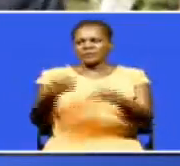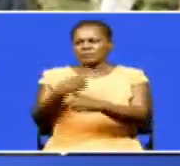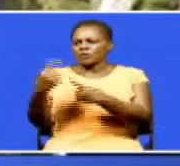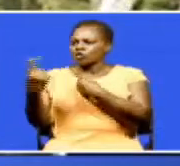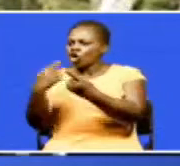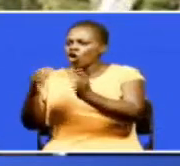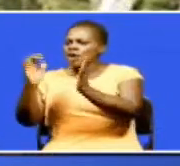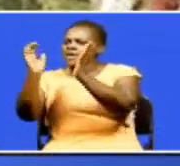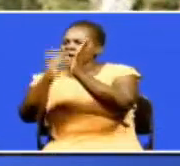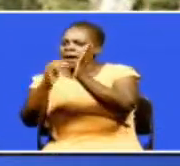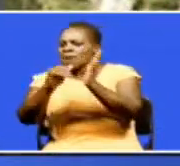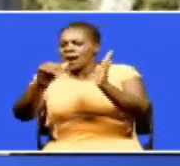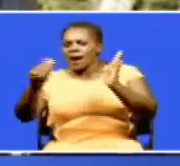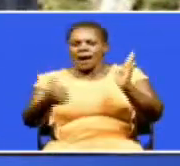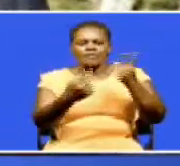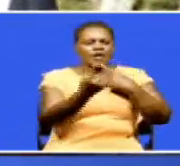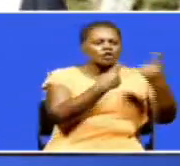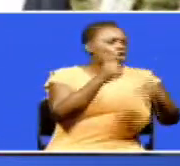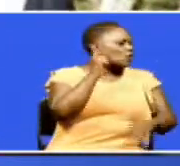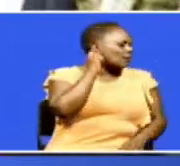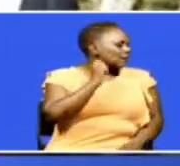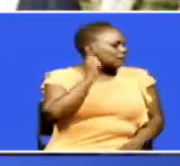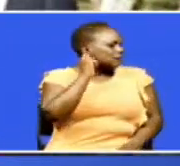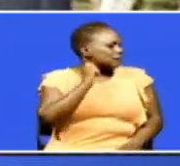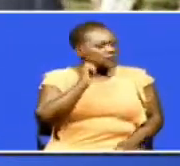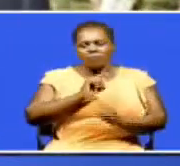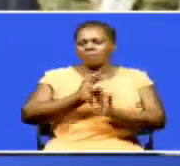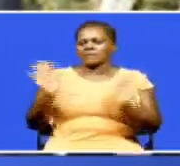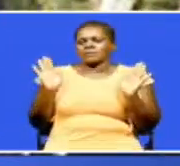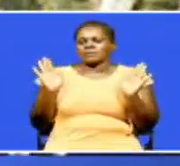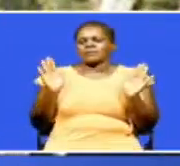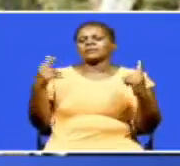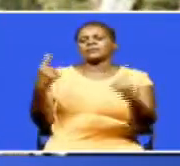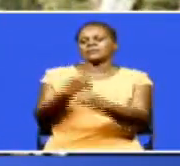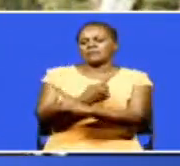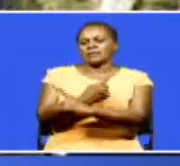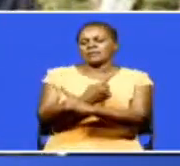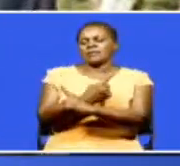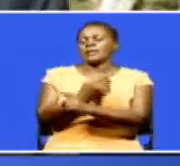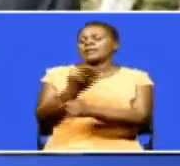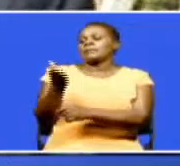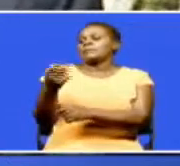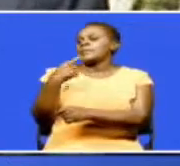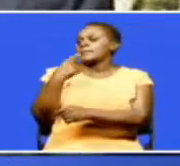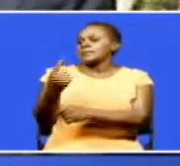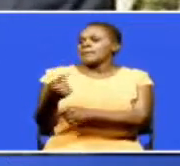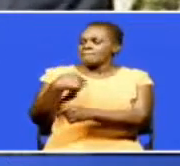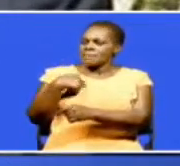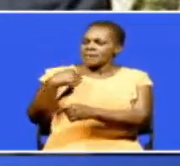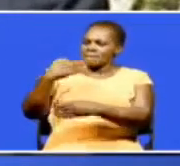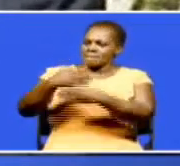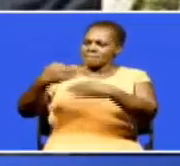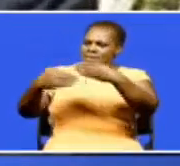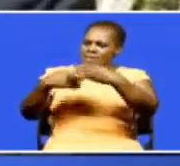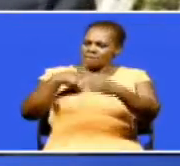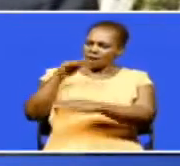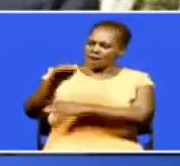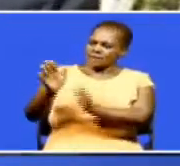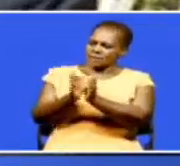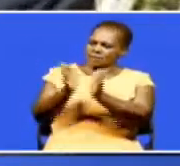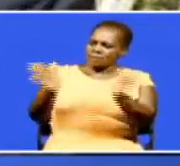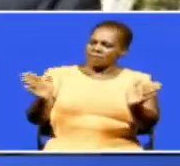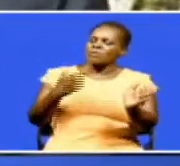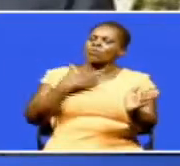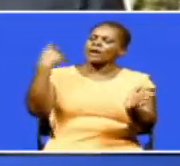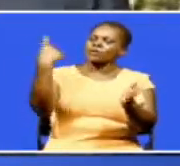wanasukumuza Kikamba na hao wengine wanasukumuza Kalenji. Hiyo tu. Na ndio hiyo nikasema nitajengea, nikauliza wananchi ndio